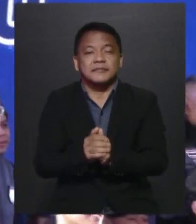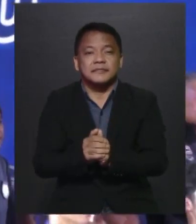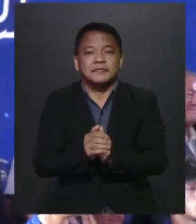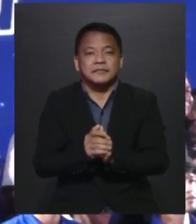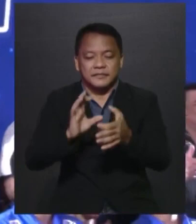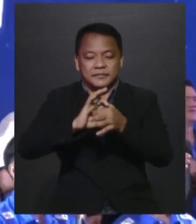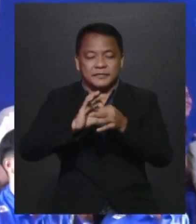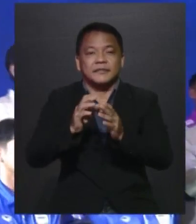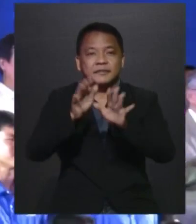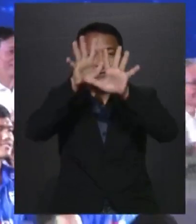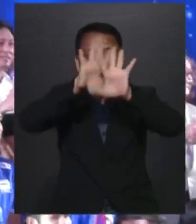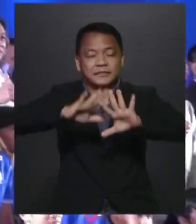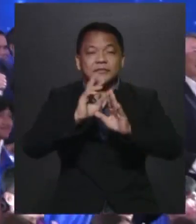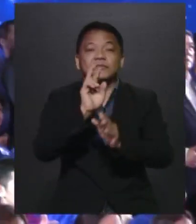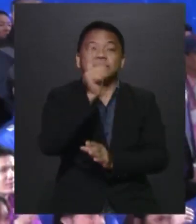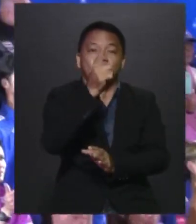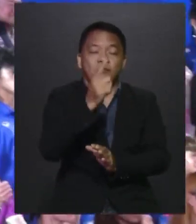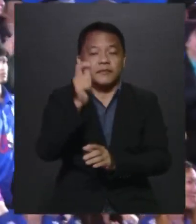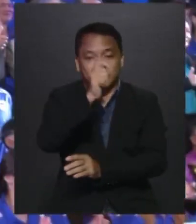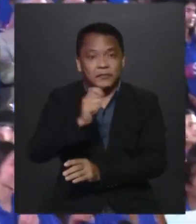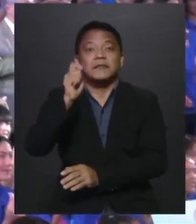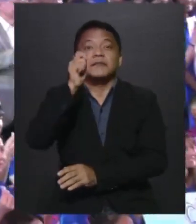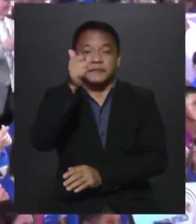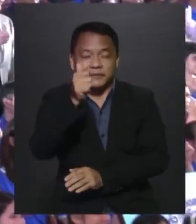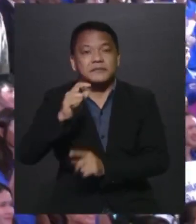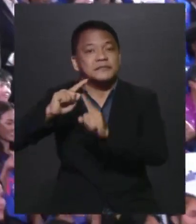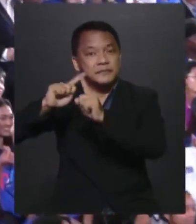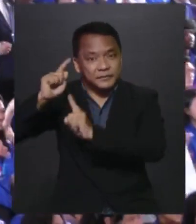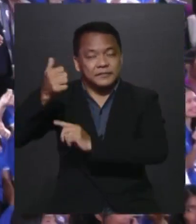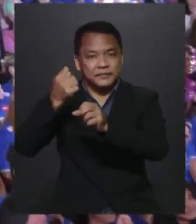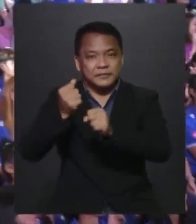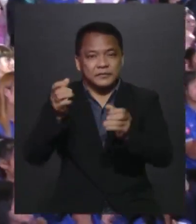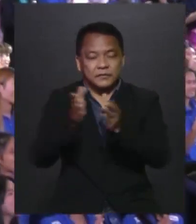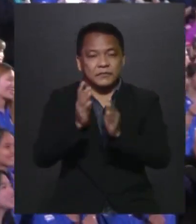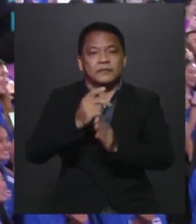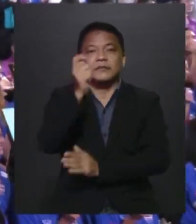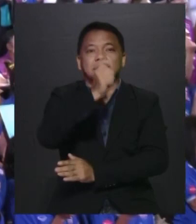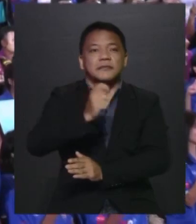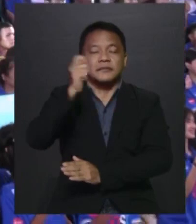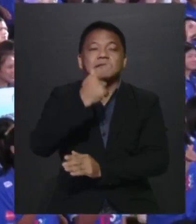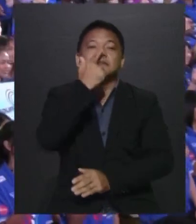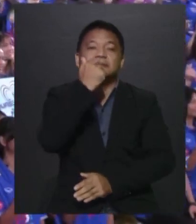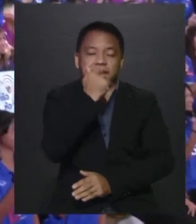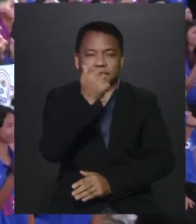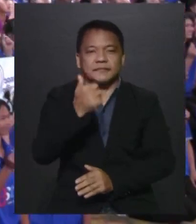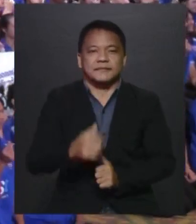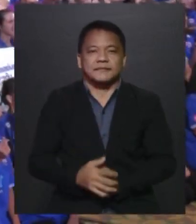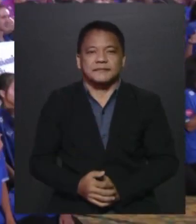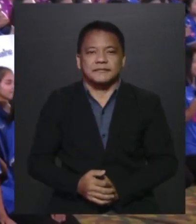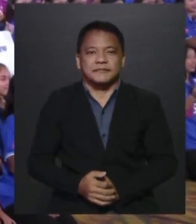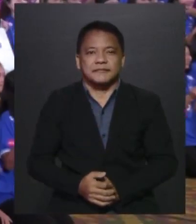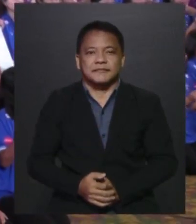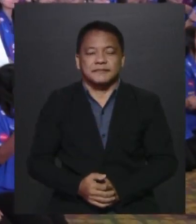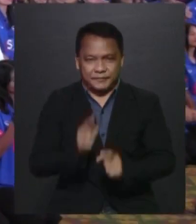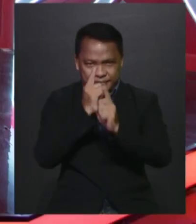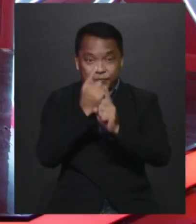ซีเกมก็คว้าเหรียญทองได้ ชิง แชมป์เอเชียก็คว้าแชมป์ได ้ รวมถึงเอเชียนเกมก็ได้เหรียญทองแดงกลับมาค่ะ ก็เดี๋ยว